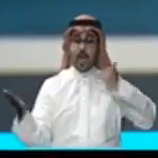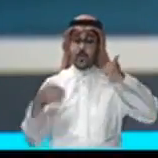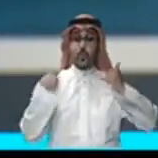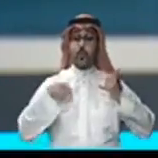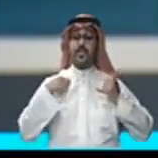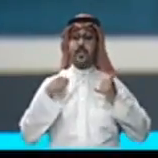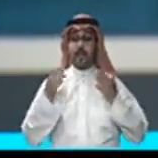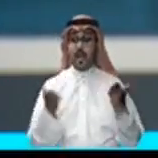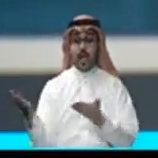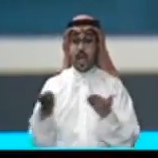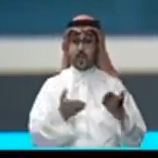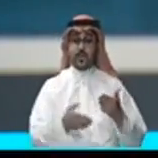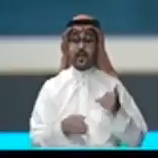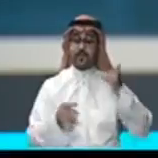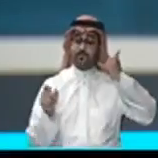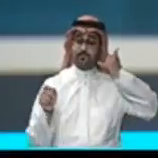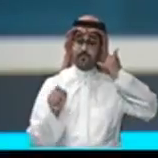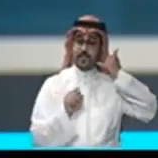مرحبا بك معالي الوزير.